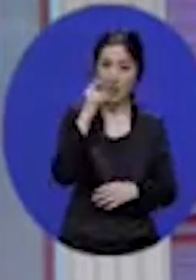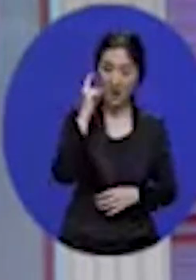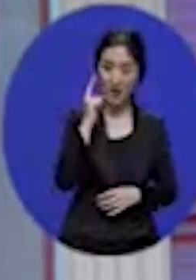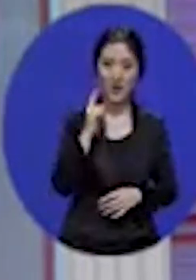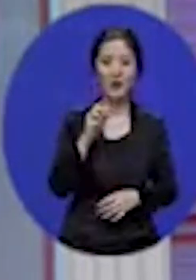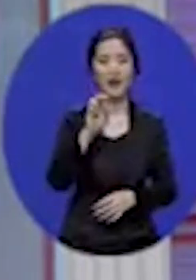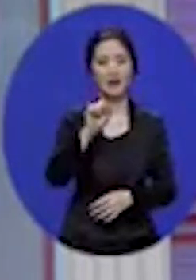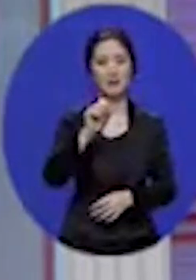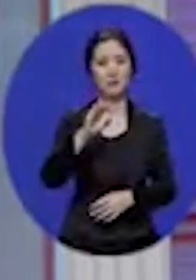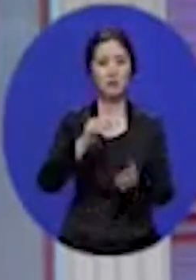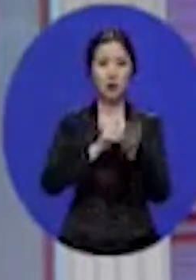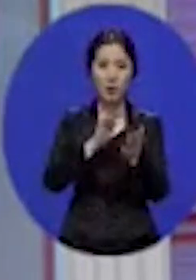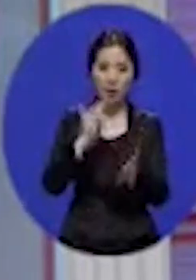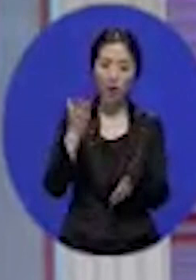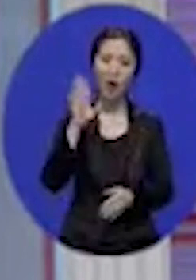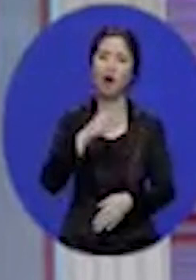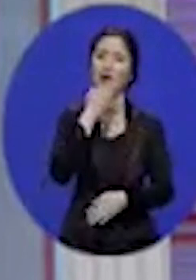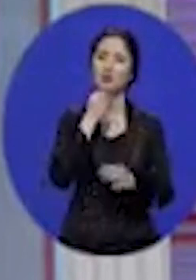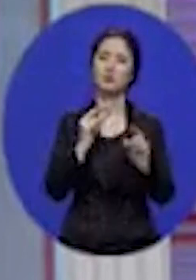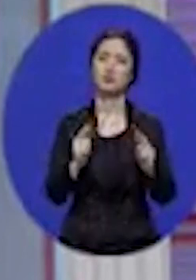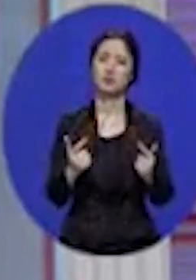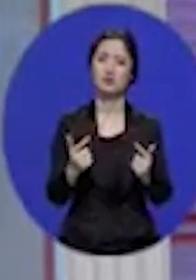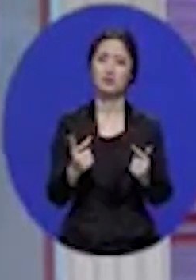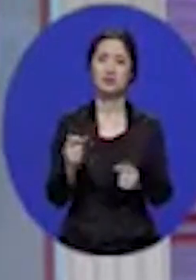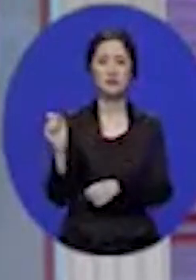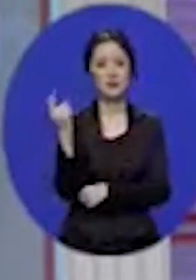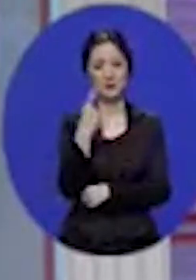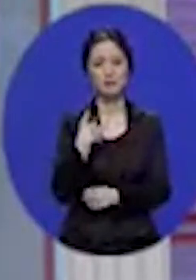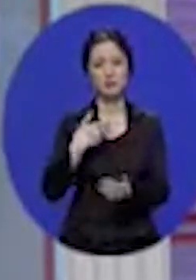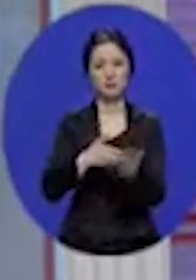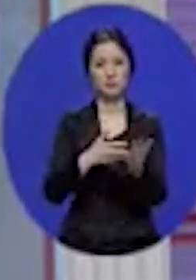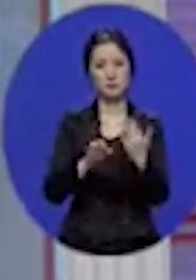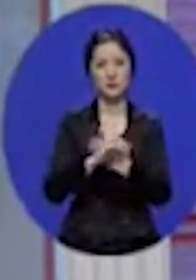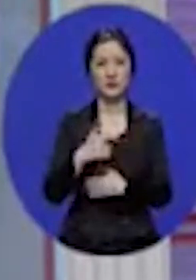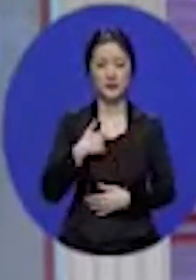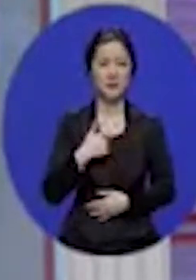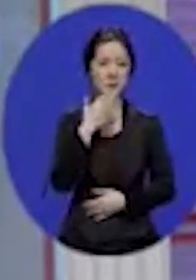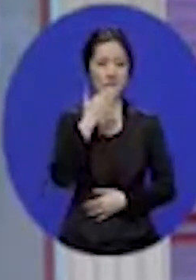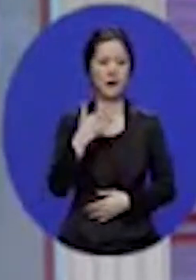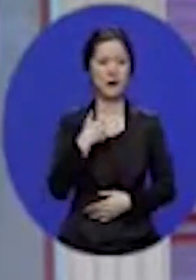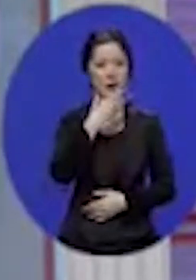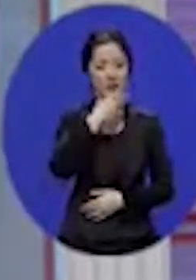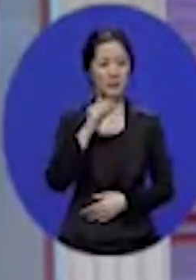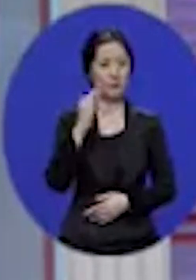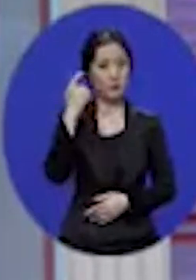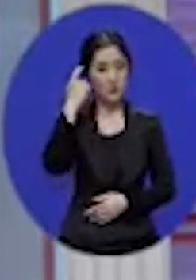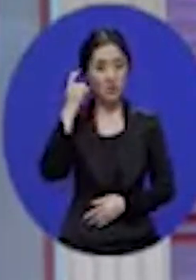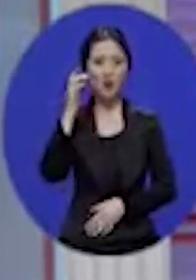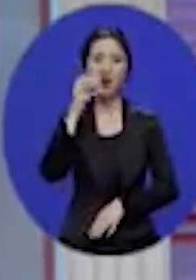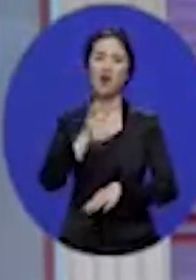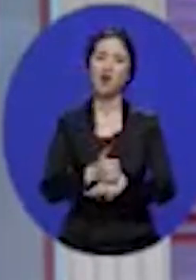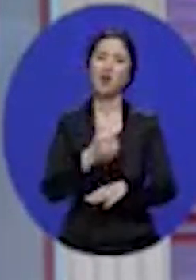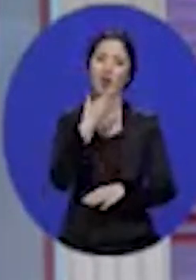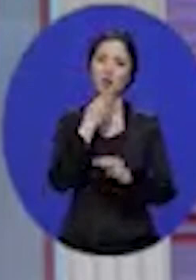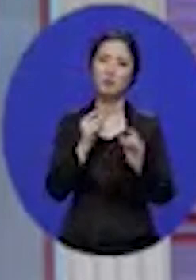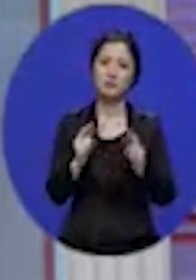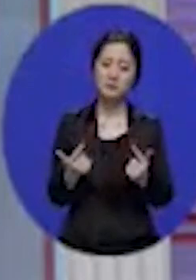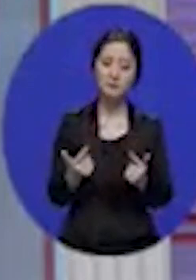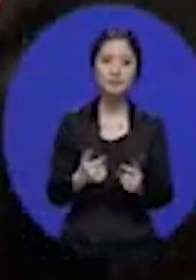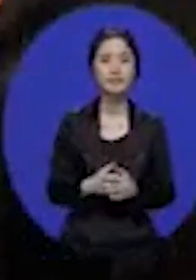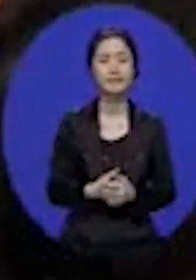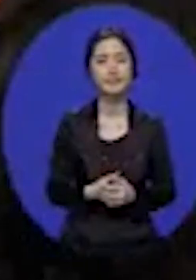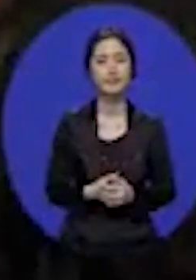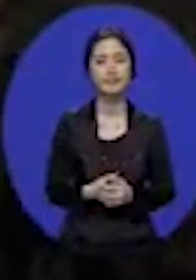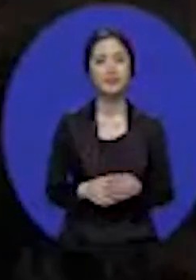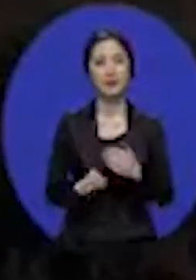옮겼잖아요. 또 행복하지 않았어요. 또 야구라는 것만 하면 죽어도 좋아했어요. 야구를 했잖아요. 그거 갖고 행복하지 않더라고요.